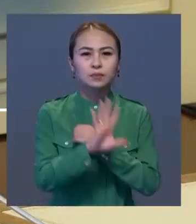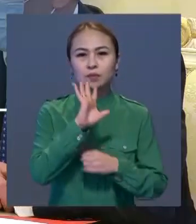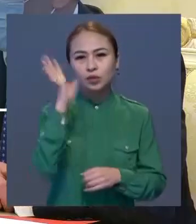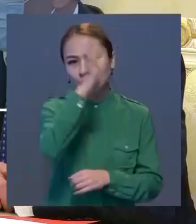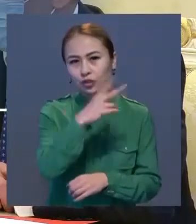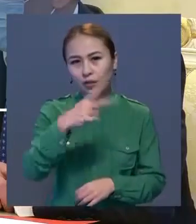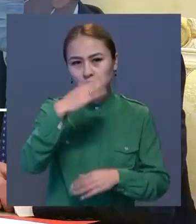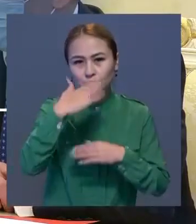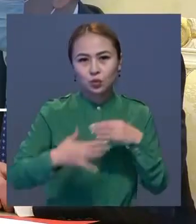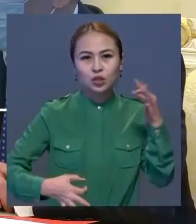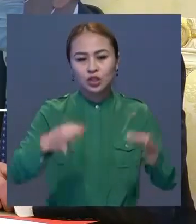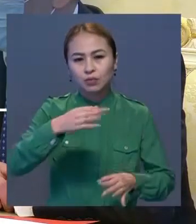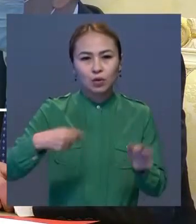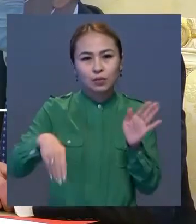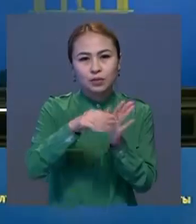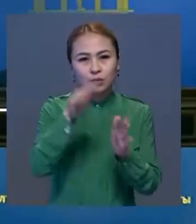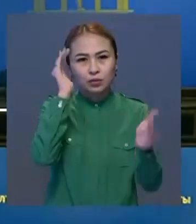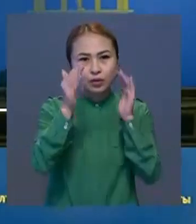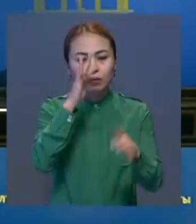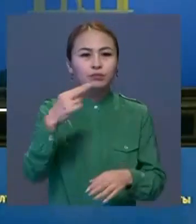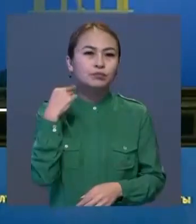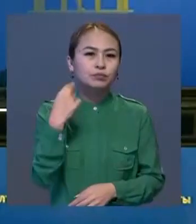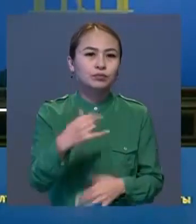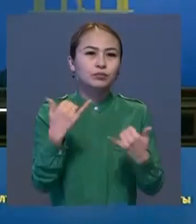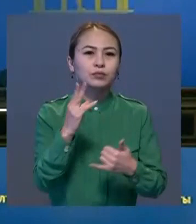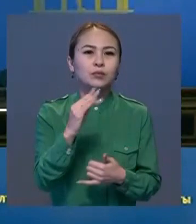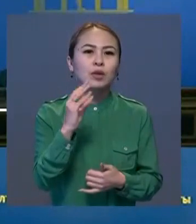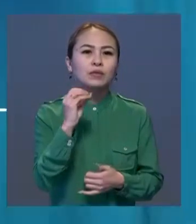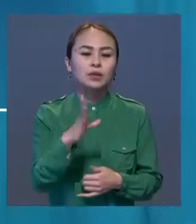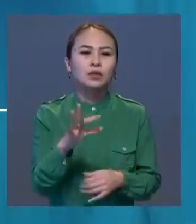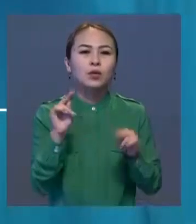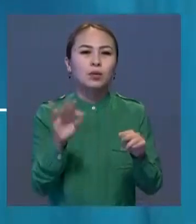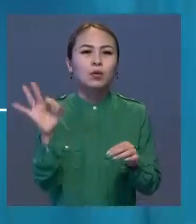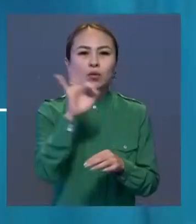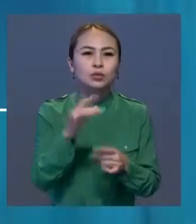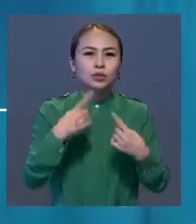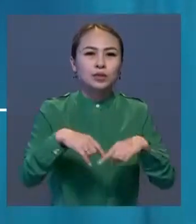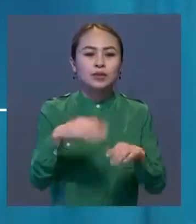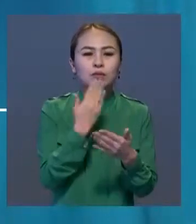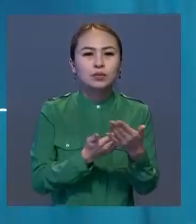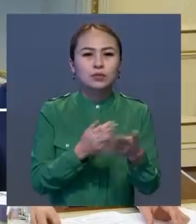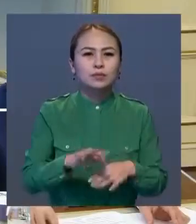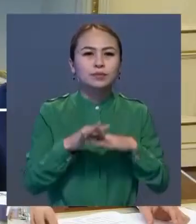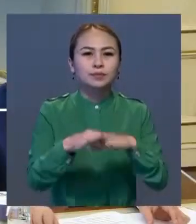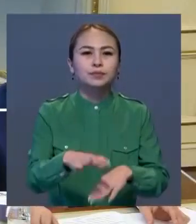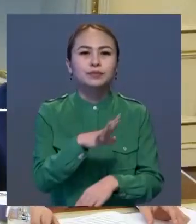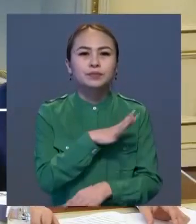Соңғы 5 жылда 20-ға жоқ судья жемқорлық ісімен сотталған. Бүгін Қасым Жомарт Тоқаев әділетті қоғам құру жөнінде кеңес өткізді.